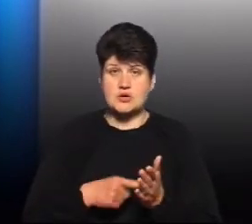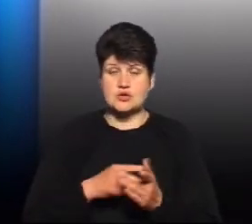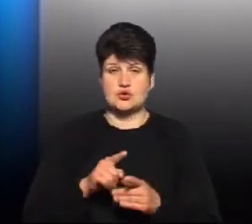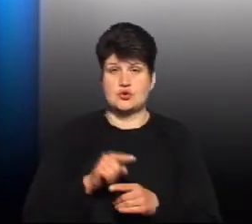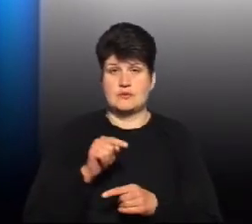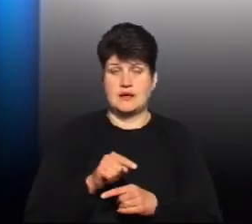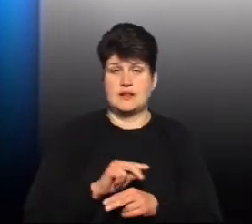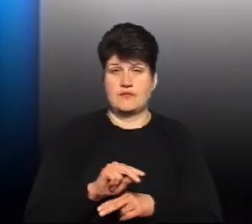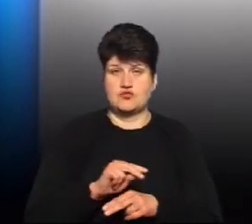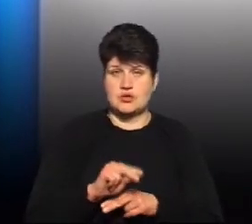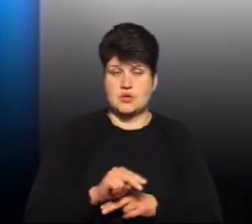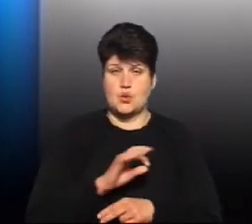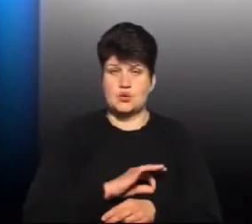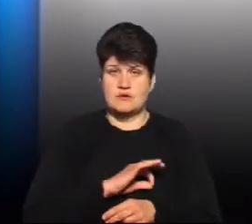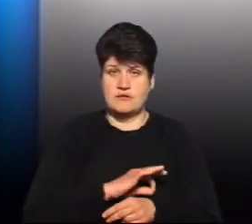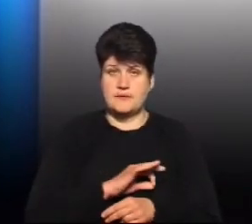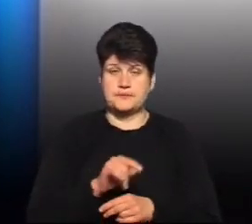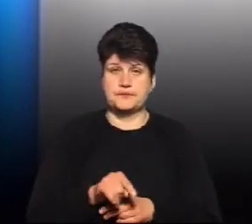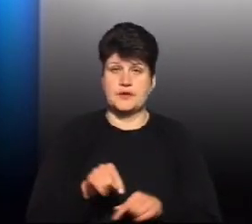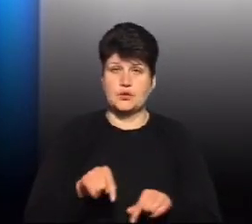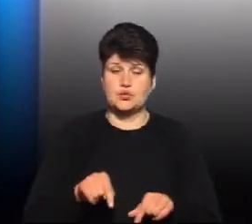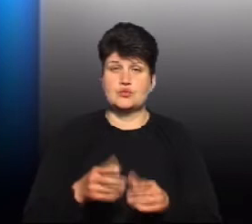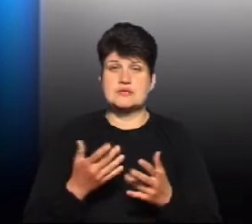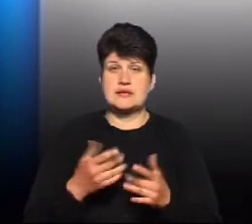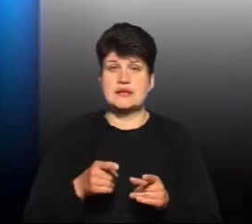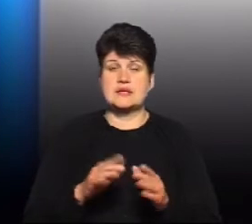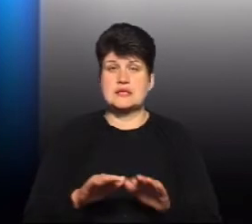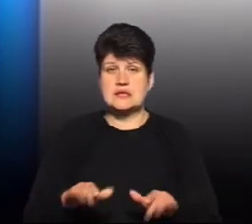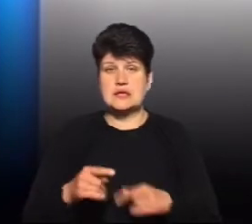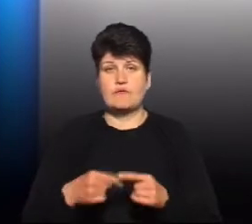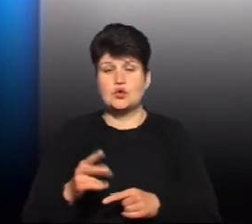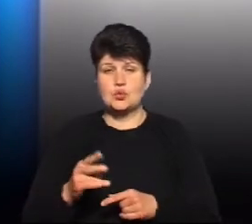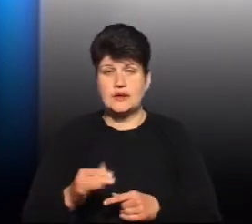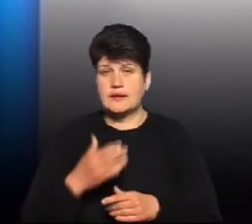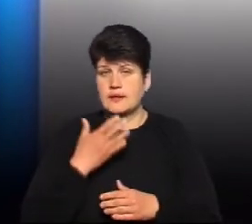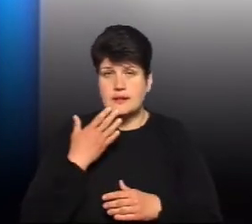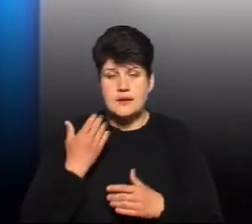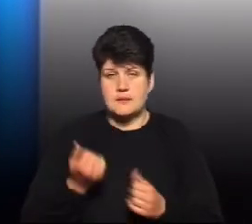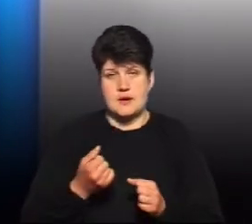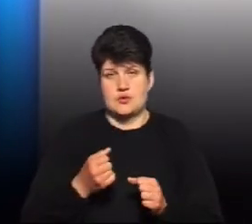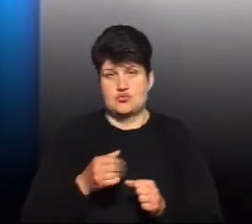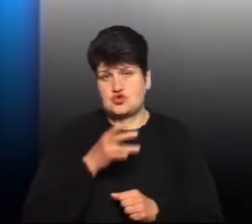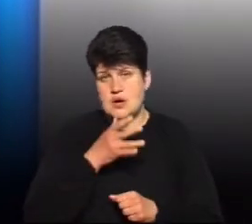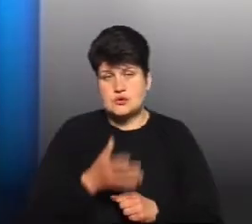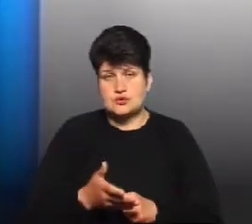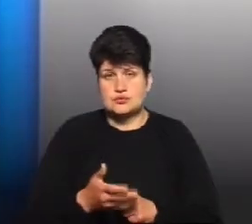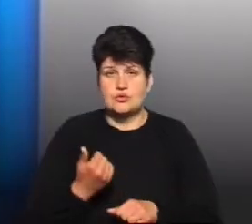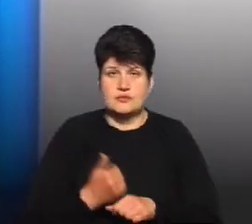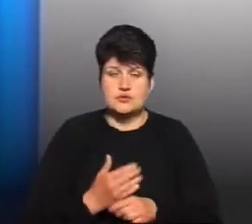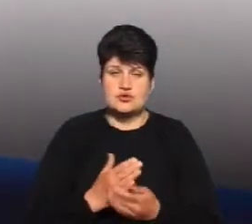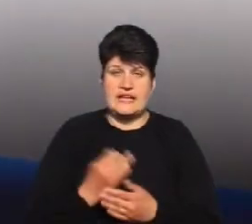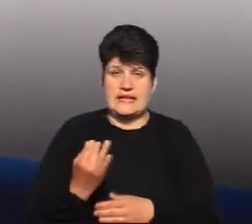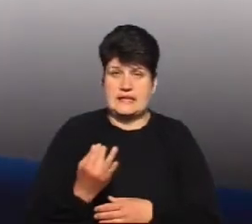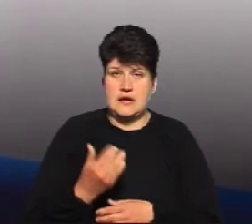навчитися користуватися вже безпосередньо тут, оскільки їхні там діти, внуки не мають, як зазвичай, на це часу. Головне, що є інтерес, так, мотивація. Так,